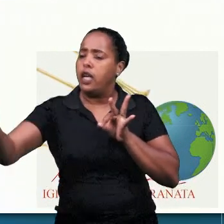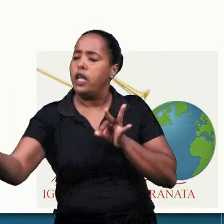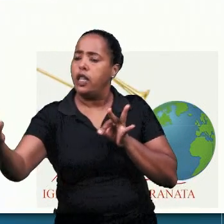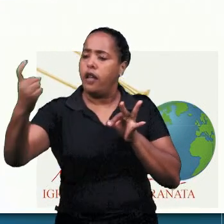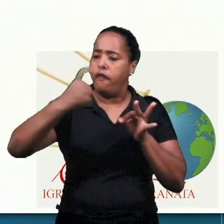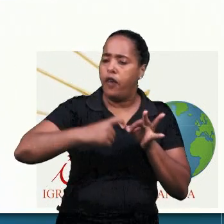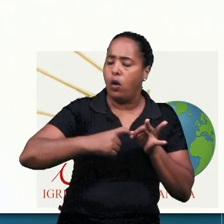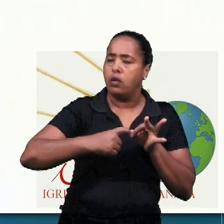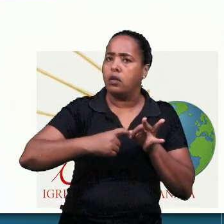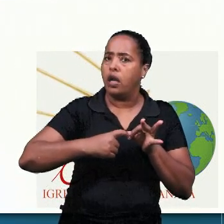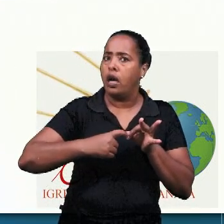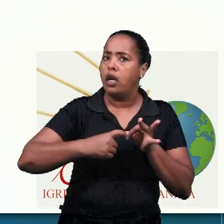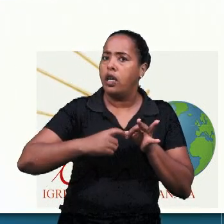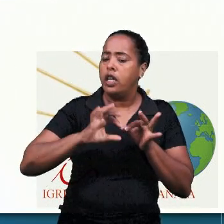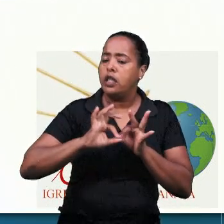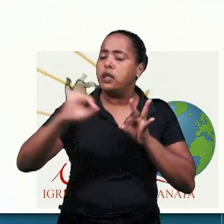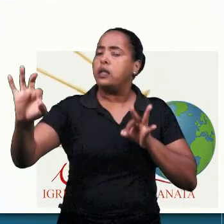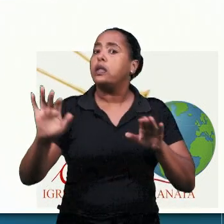endroits. Donc,